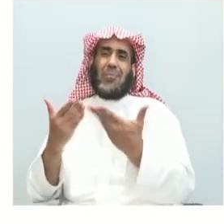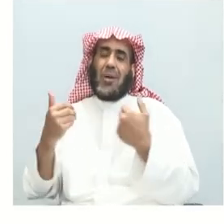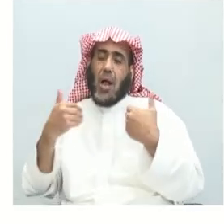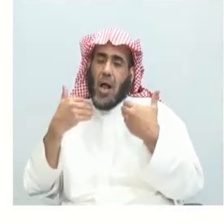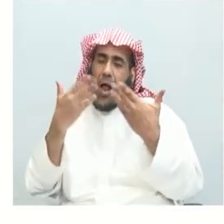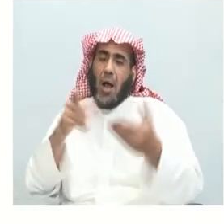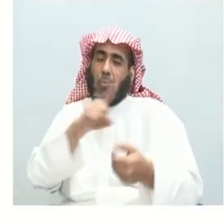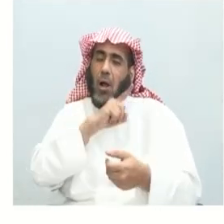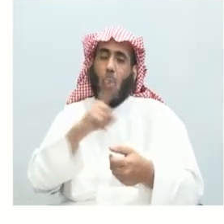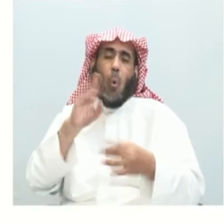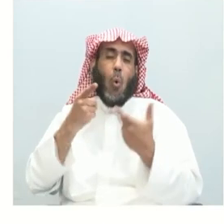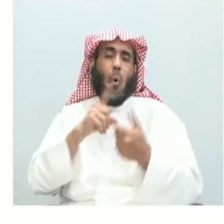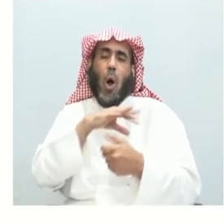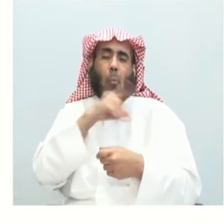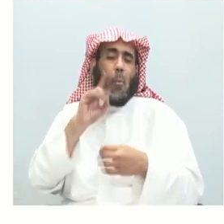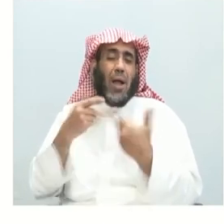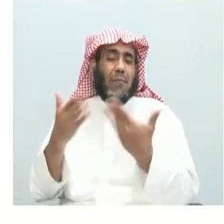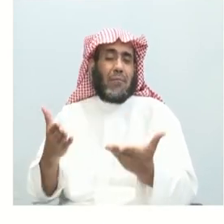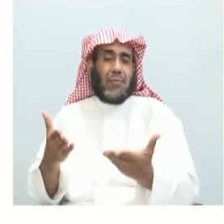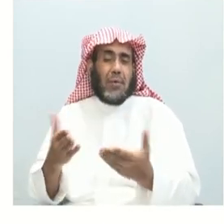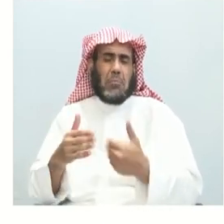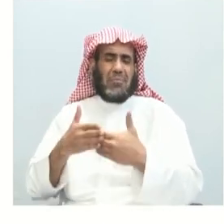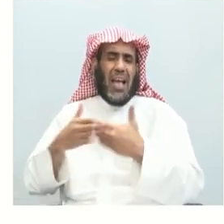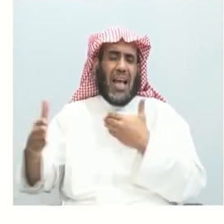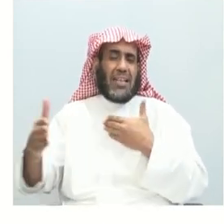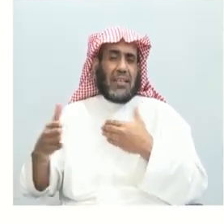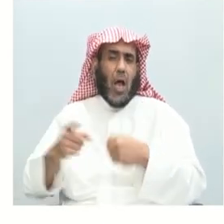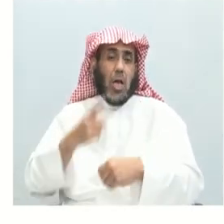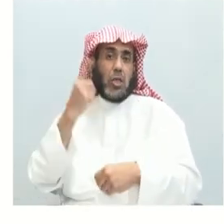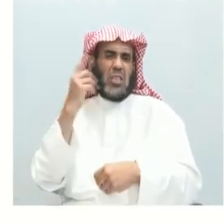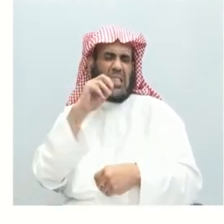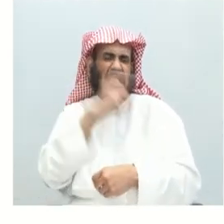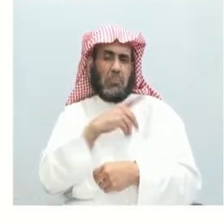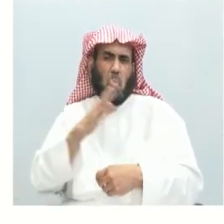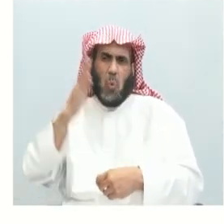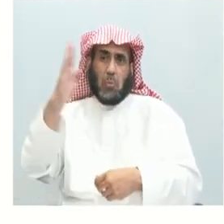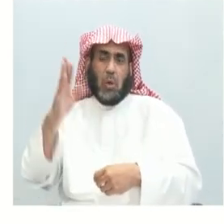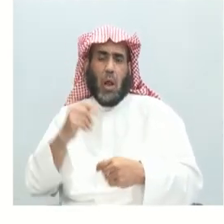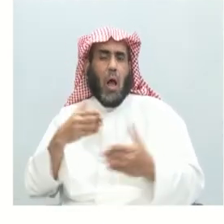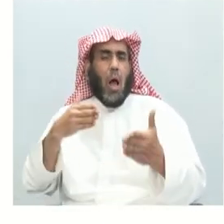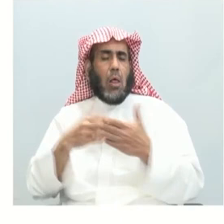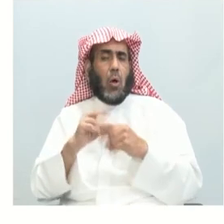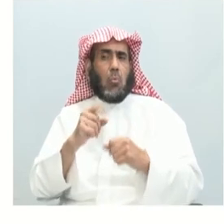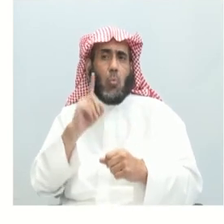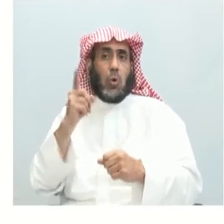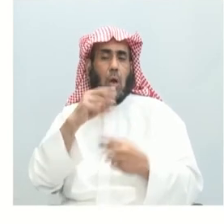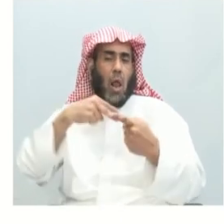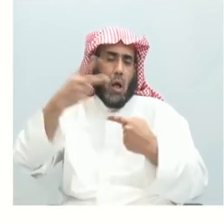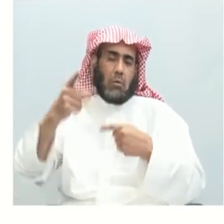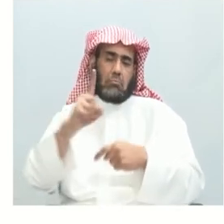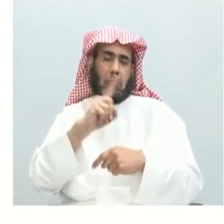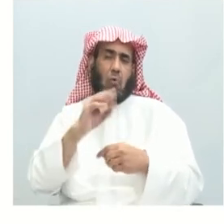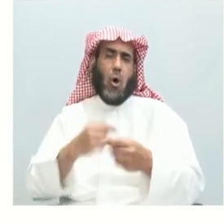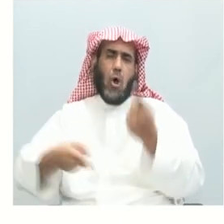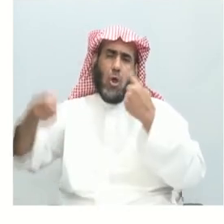الوالدين وكيف اكرم والدي بالابتعاد عن ماذا عن السب والشتم حتى لو كان هذا السب موجه للاب خريف